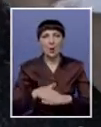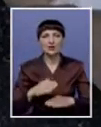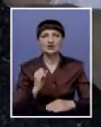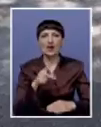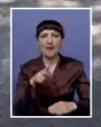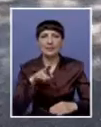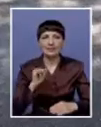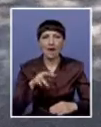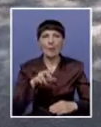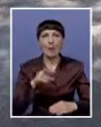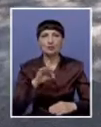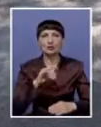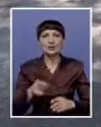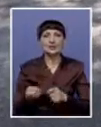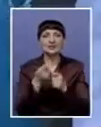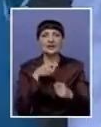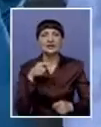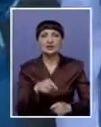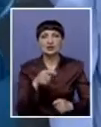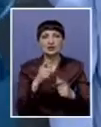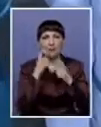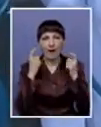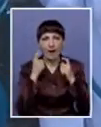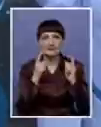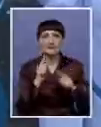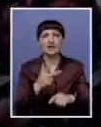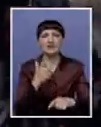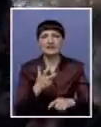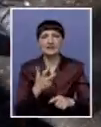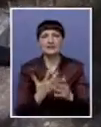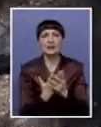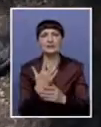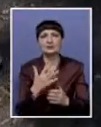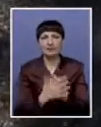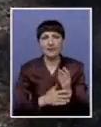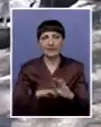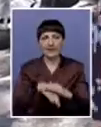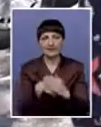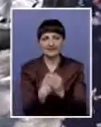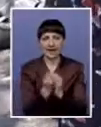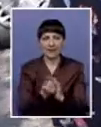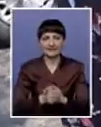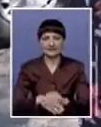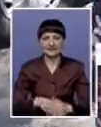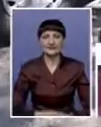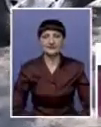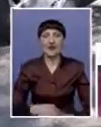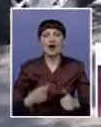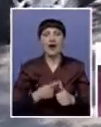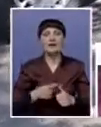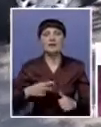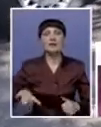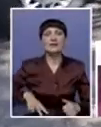Мумушулы. Туда доставили порядка 1000 медицинских масок, а также 300 пар перчаток и антисептики. От имени администрации